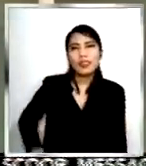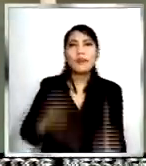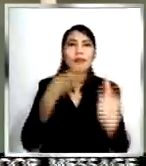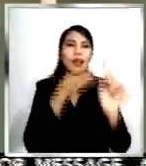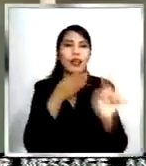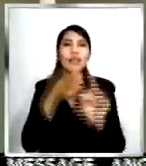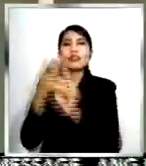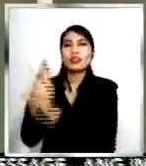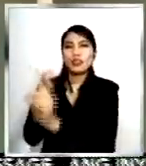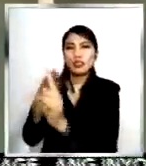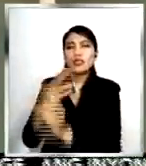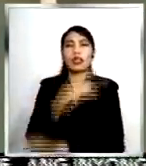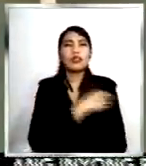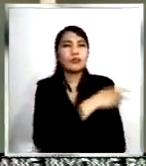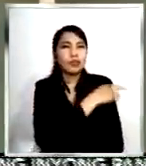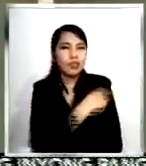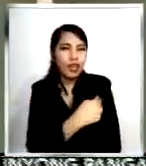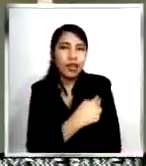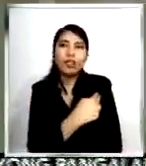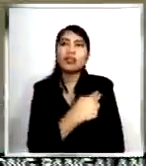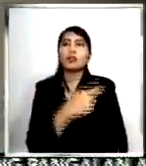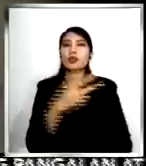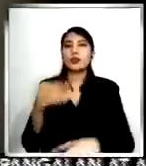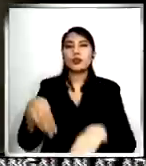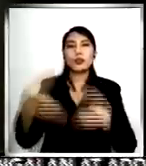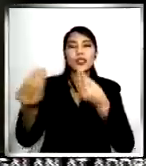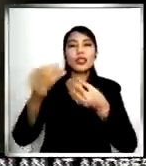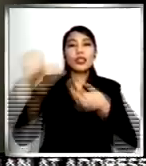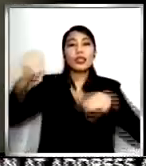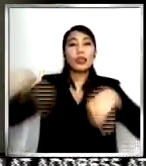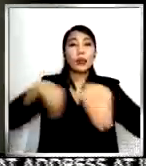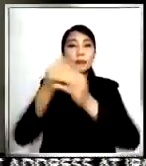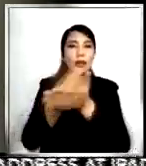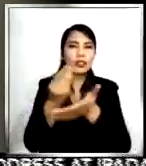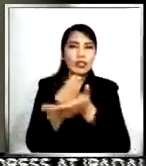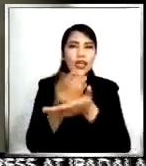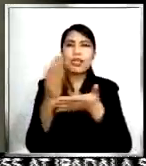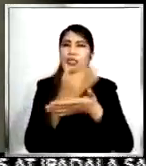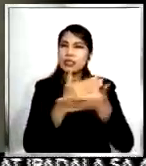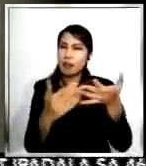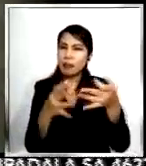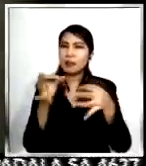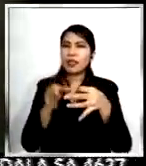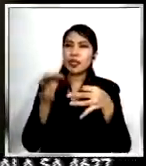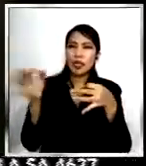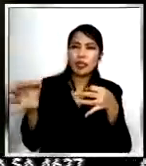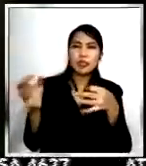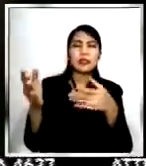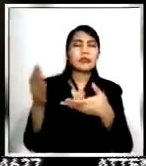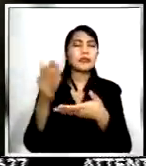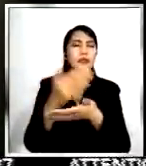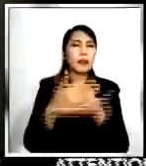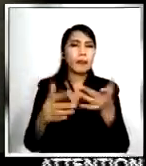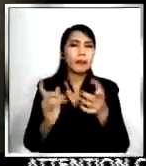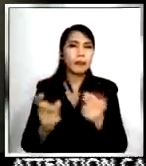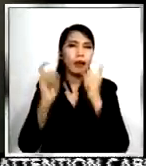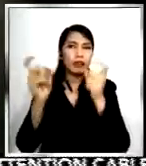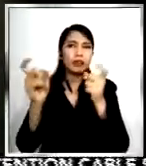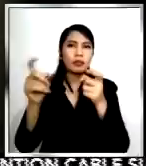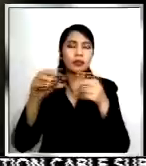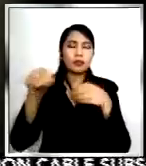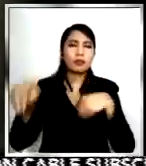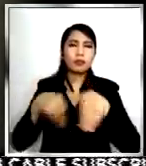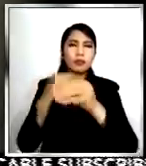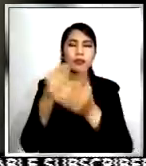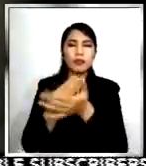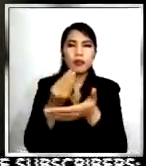ospital na nare-reimburse agad pero may ibang delayed. Ayusin natin ang legal office natin within PhilHealth